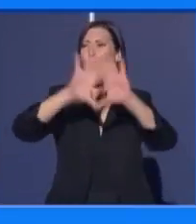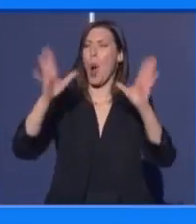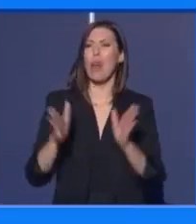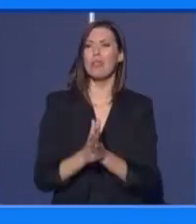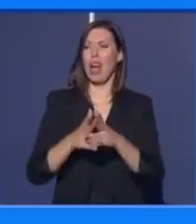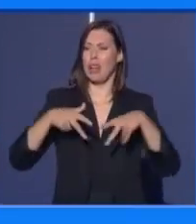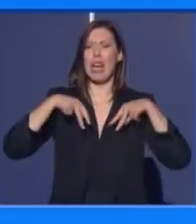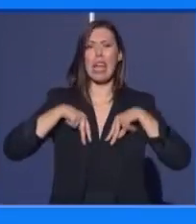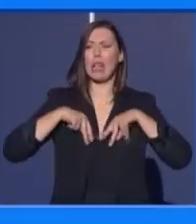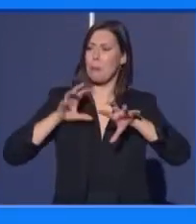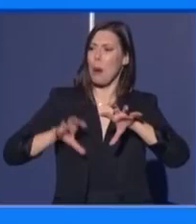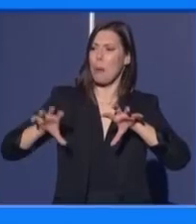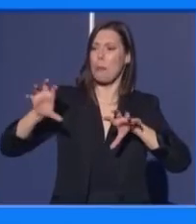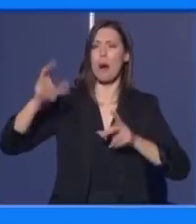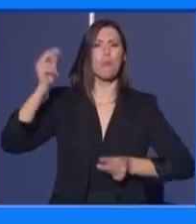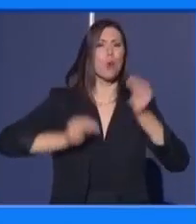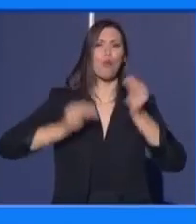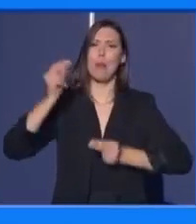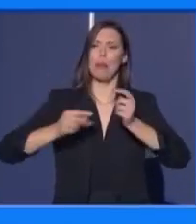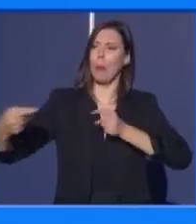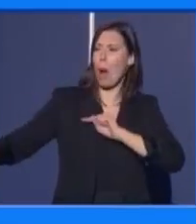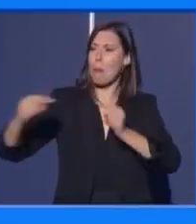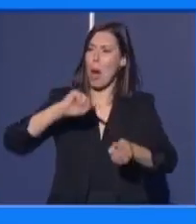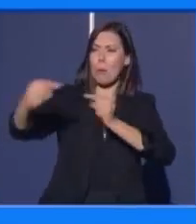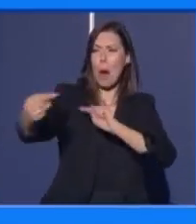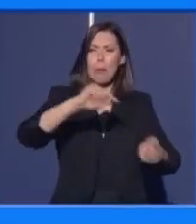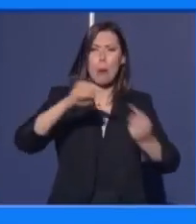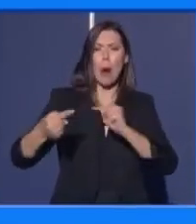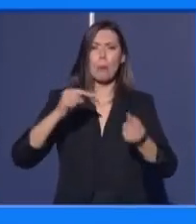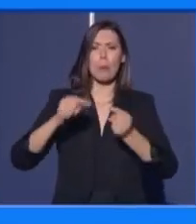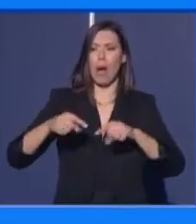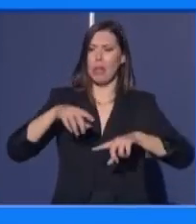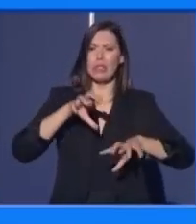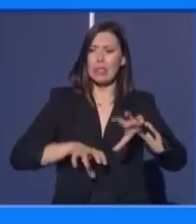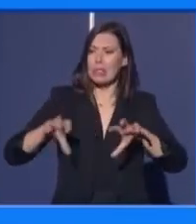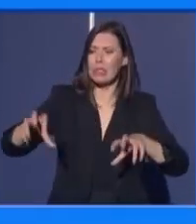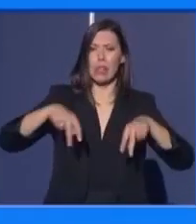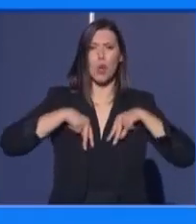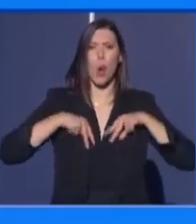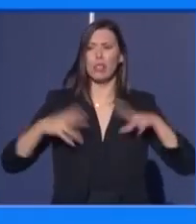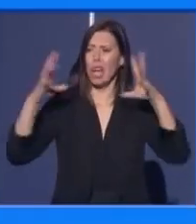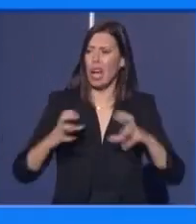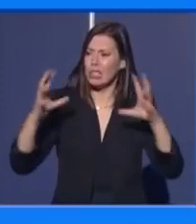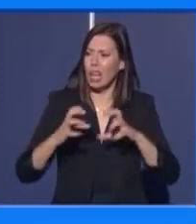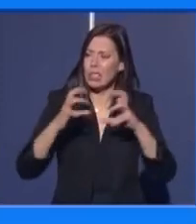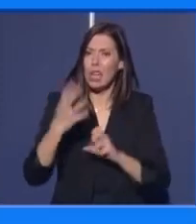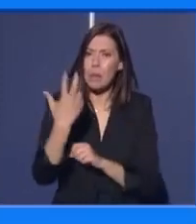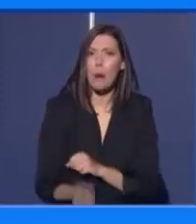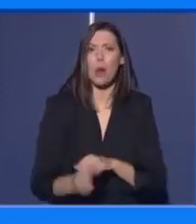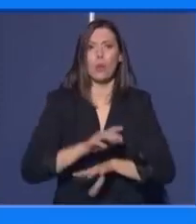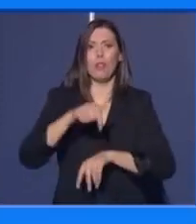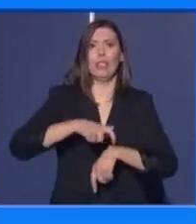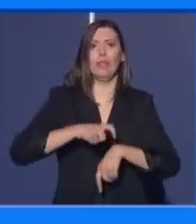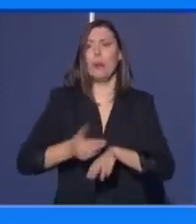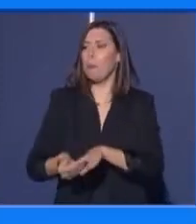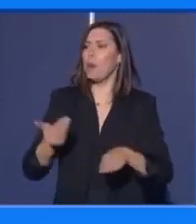της περιοχής, που προκαλεί τριβές μέσα στα κράτη και ανάμεσα στα κράτη, τριβές που πριν δεν υπήρχαν και που μέσα στα